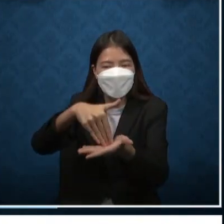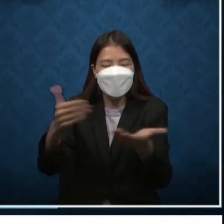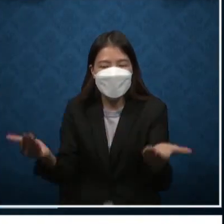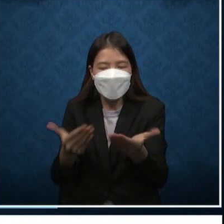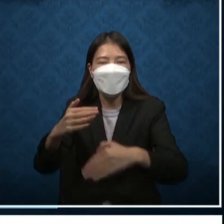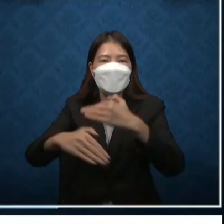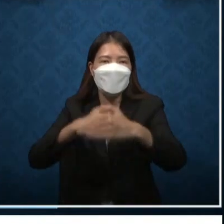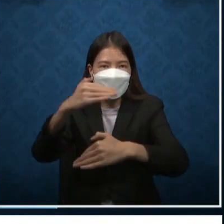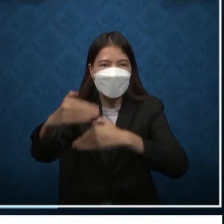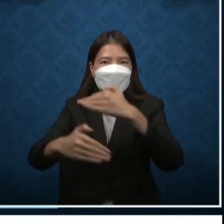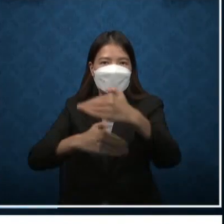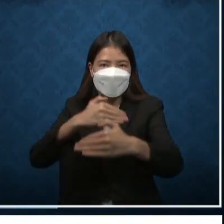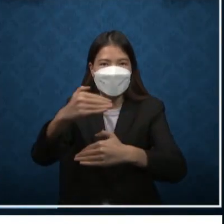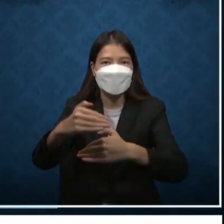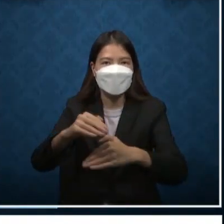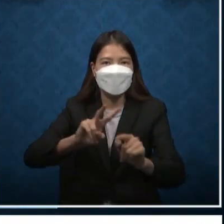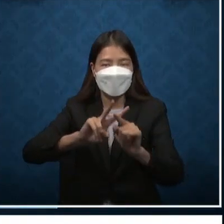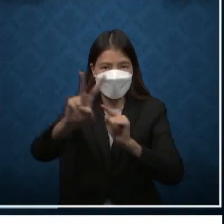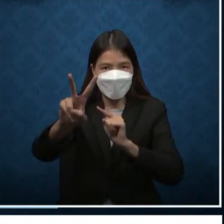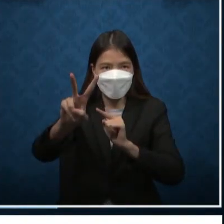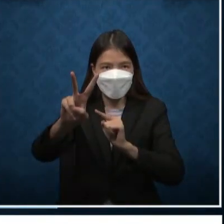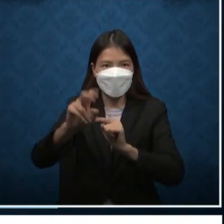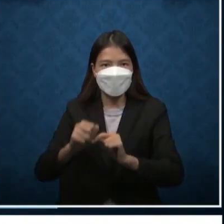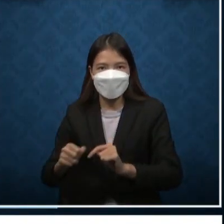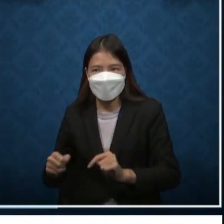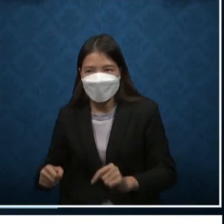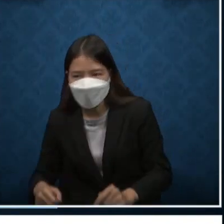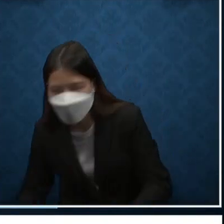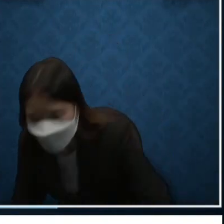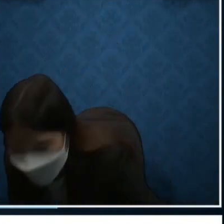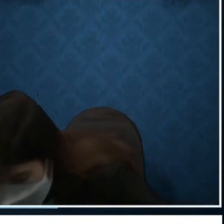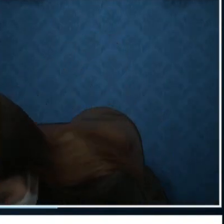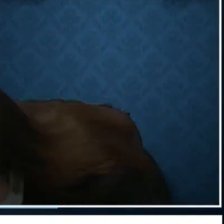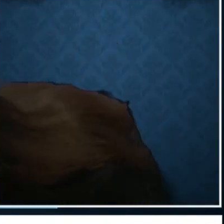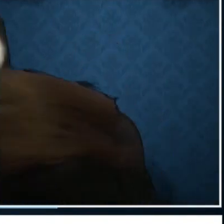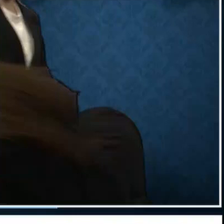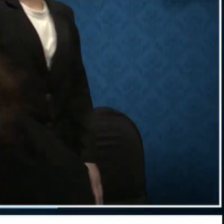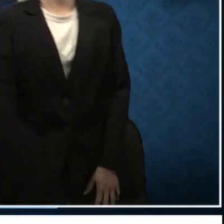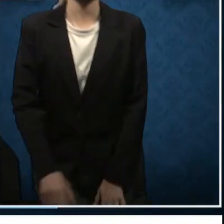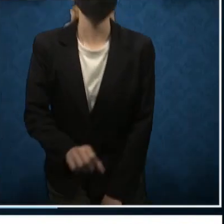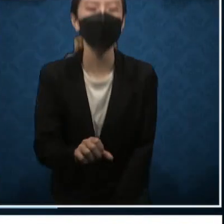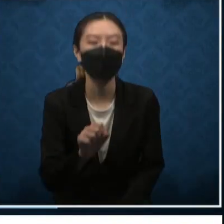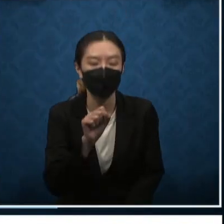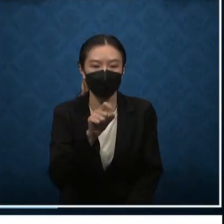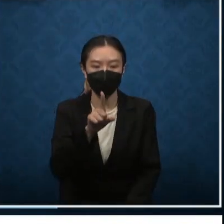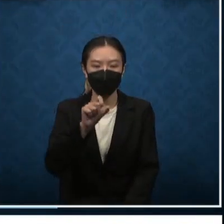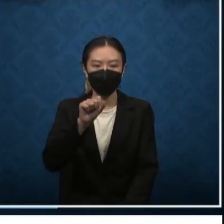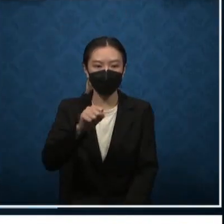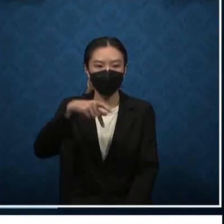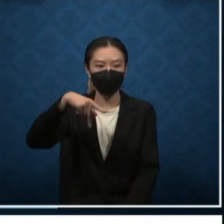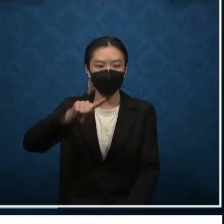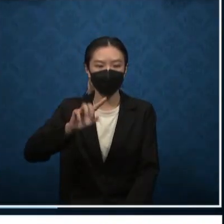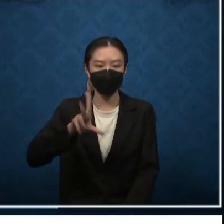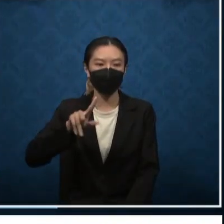ตายได้ 2. ส่รๆ่รกจาตอเป็นองคกปาเตaterสามารถขอ รบเงินของ